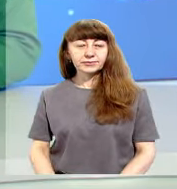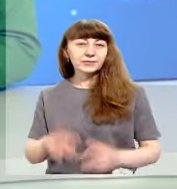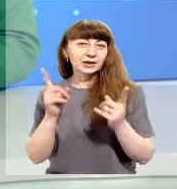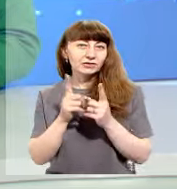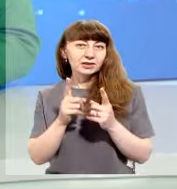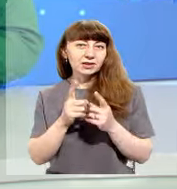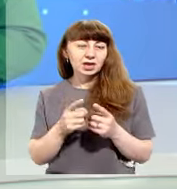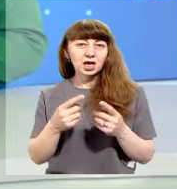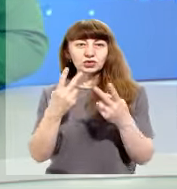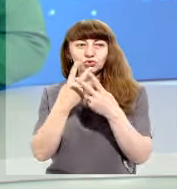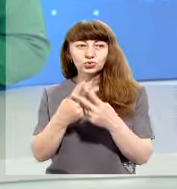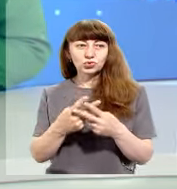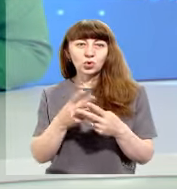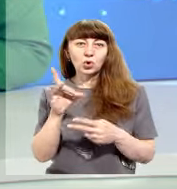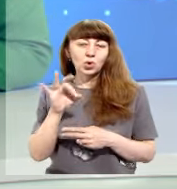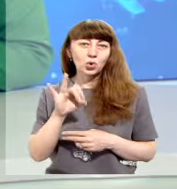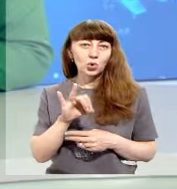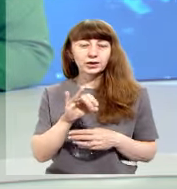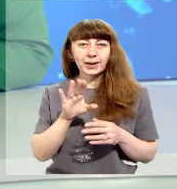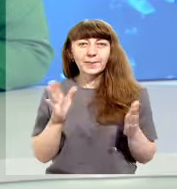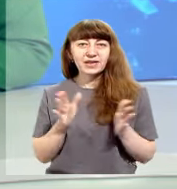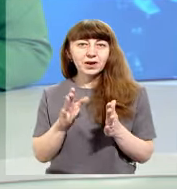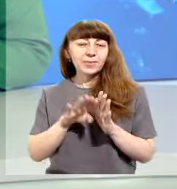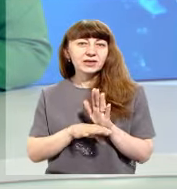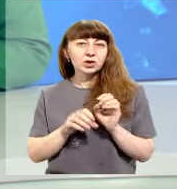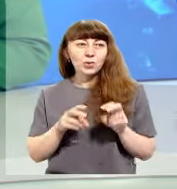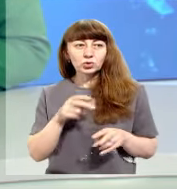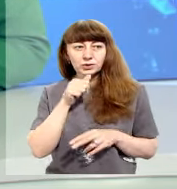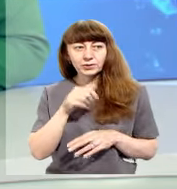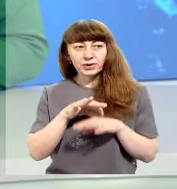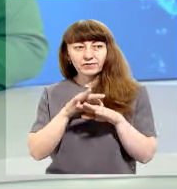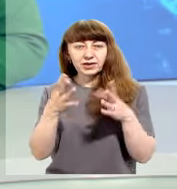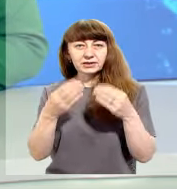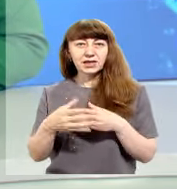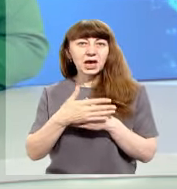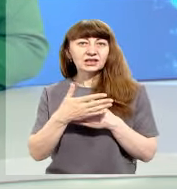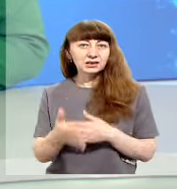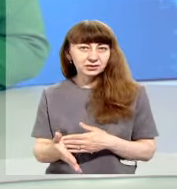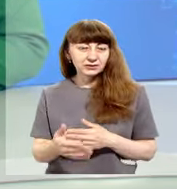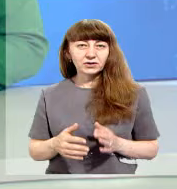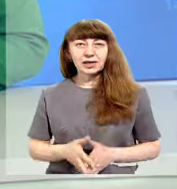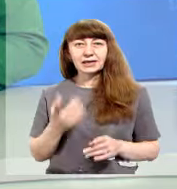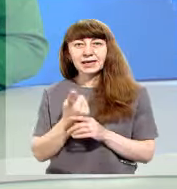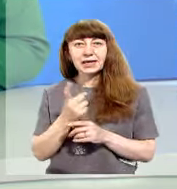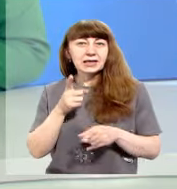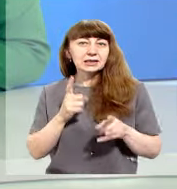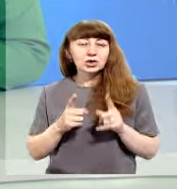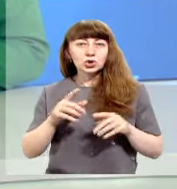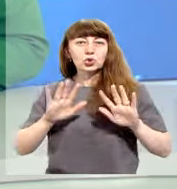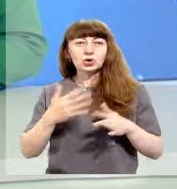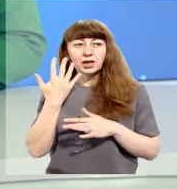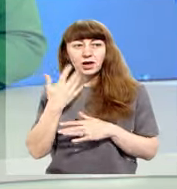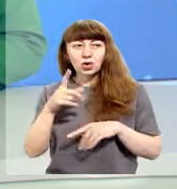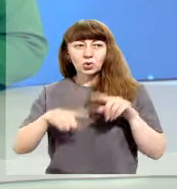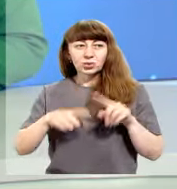Встреча за колючей проволокой в колонии минимальной безопасности города Костанай прошел день открытых дверей. Это тот редкий случай, когда родственники